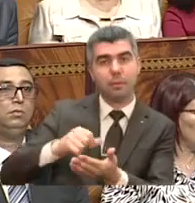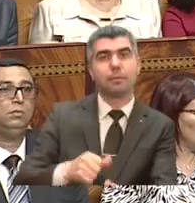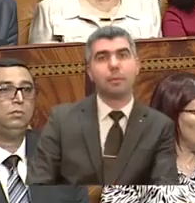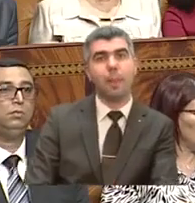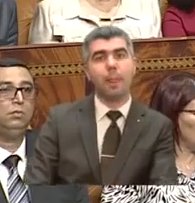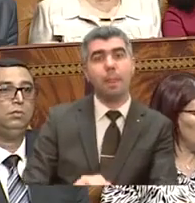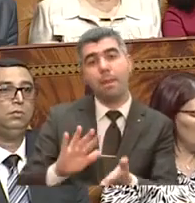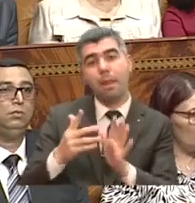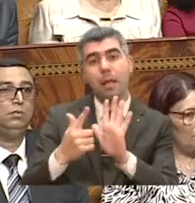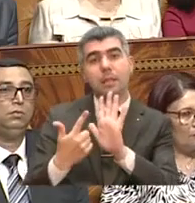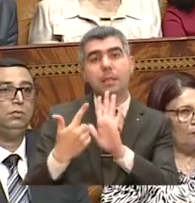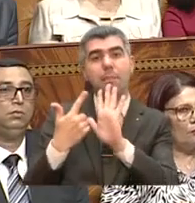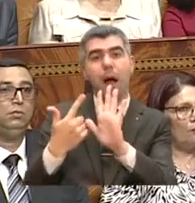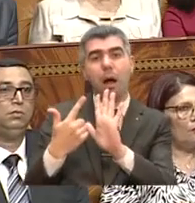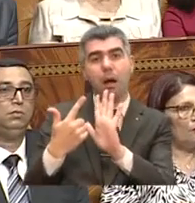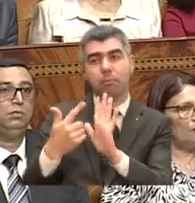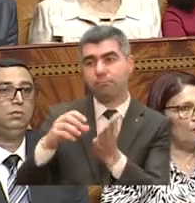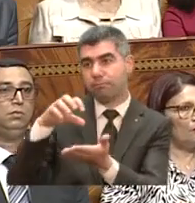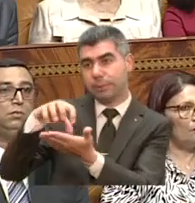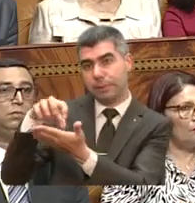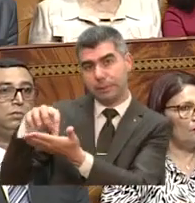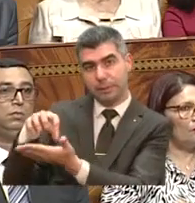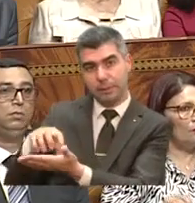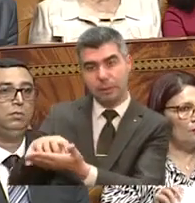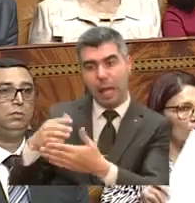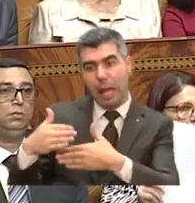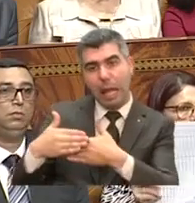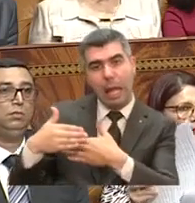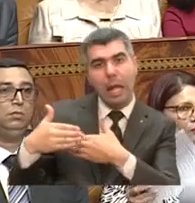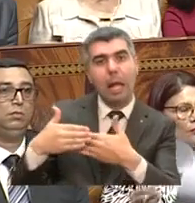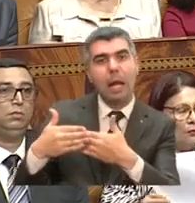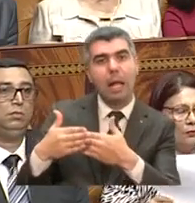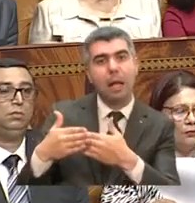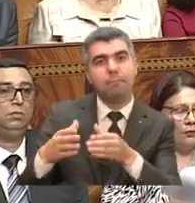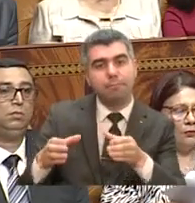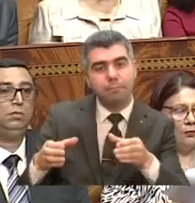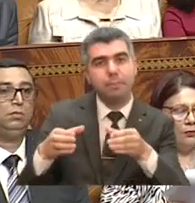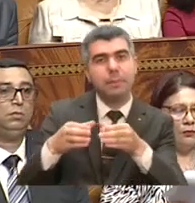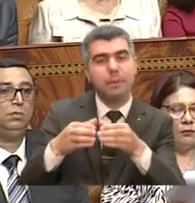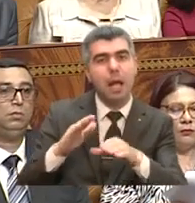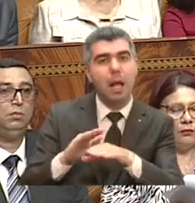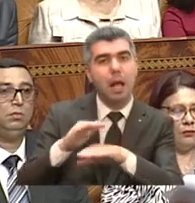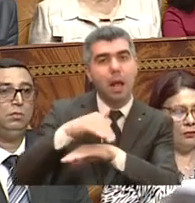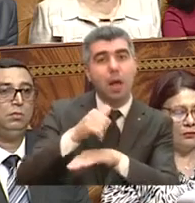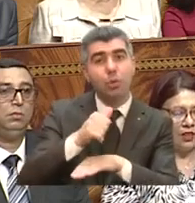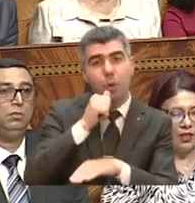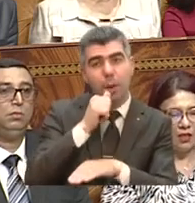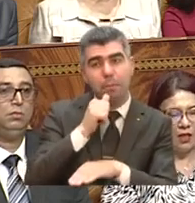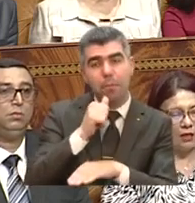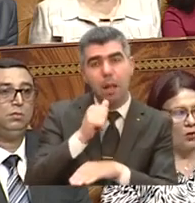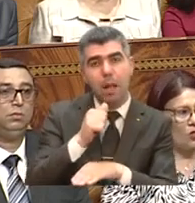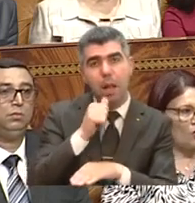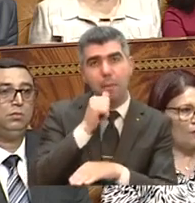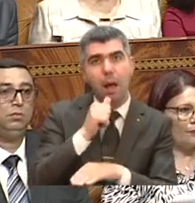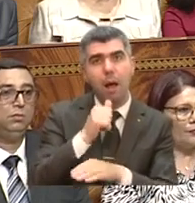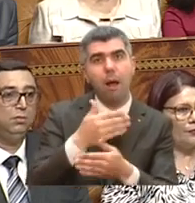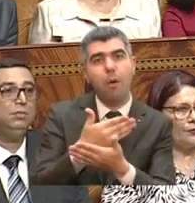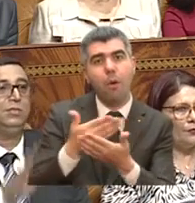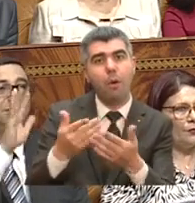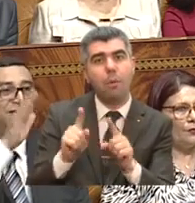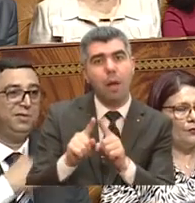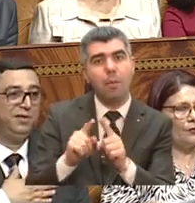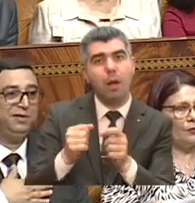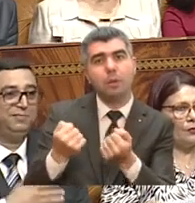سبعة ديال الدواور المتواجدين في المحيط ديال هذا السد هذا كيشربوا الماء عبر الشاحنة